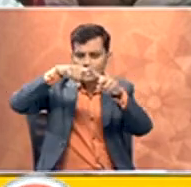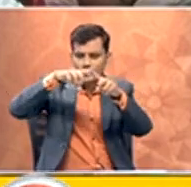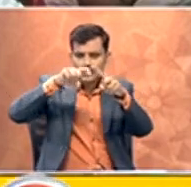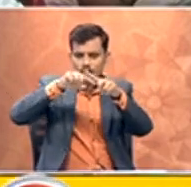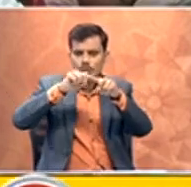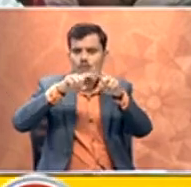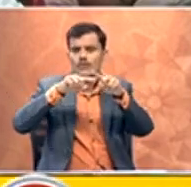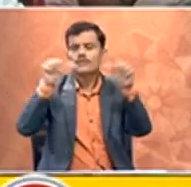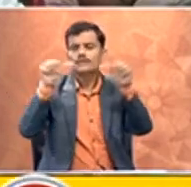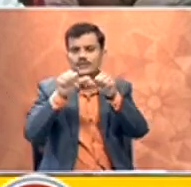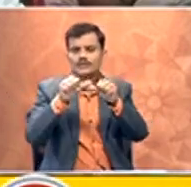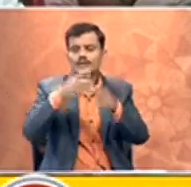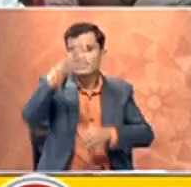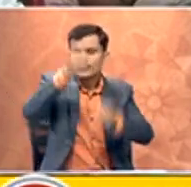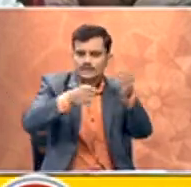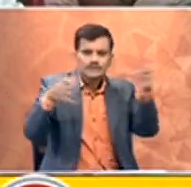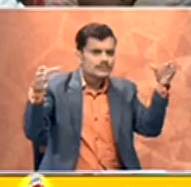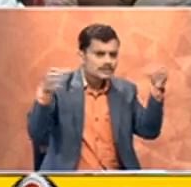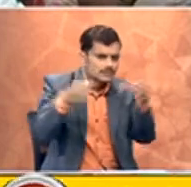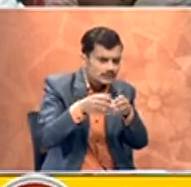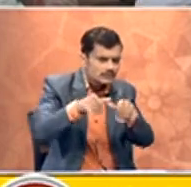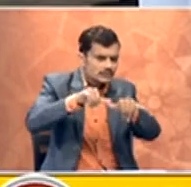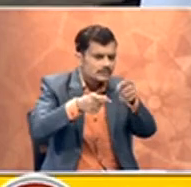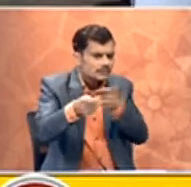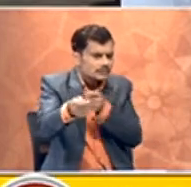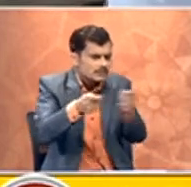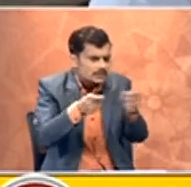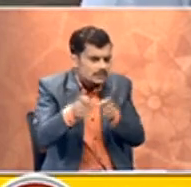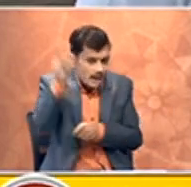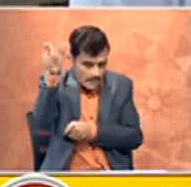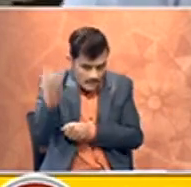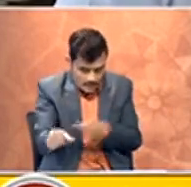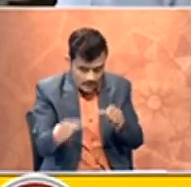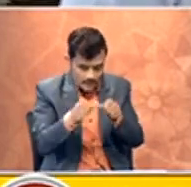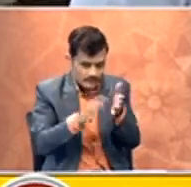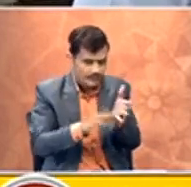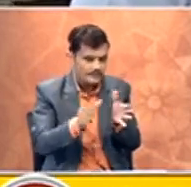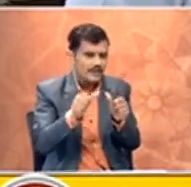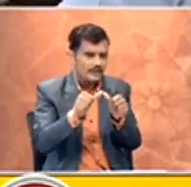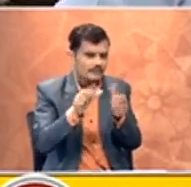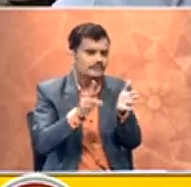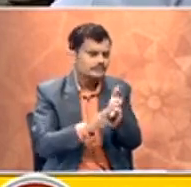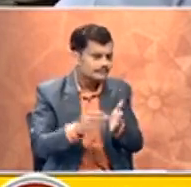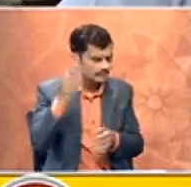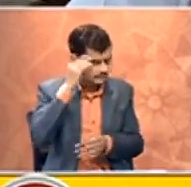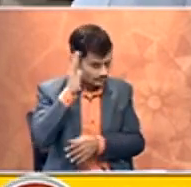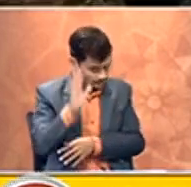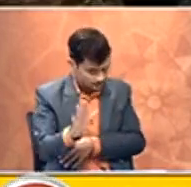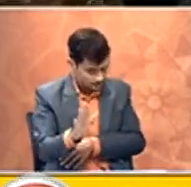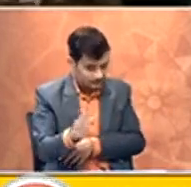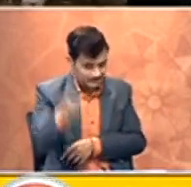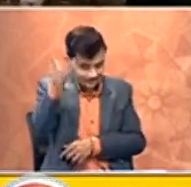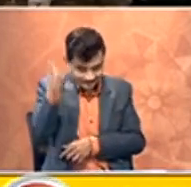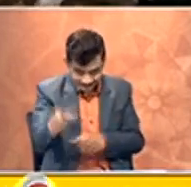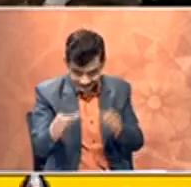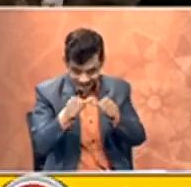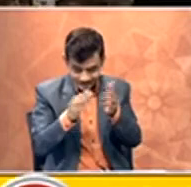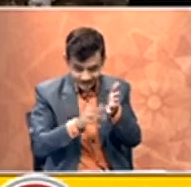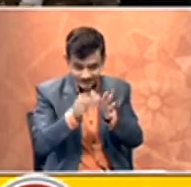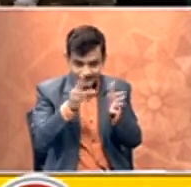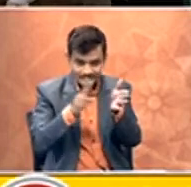चला रहे अमनप्रीत सिंह के बारे में भी आपको जरूर जानना चाहिए। उन्होंने डेयरी के